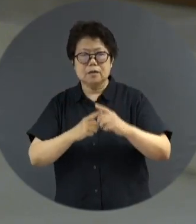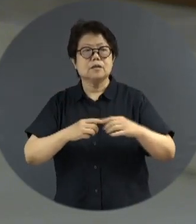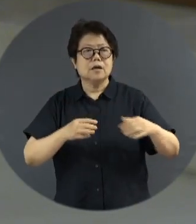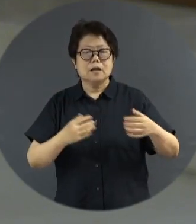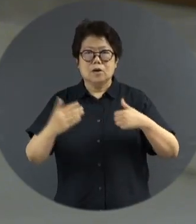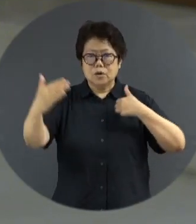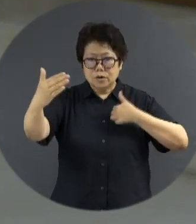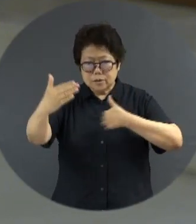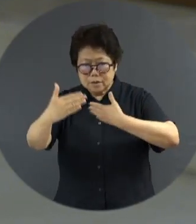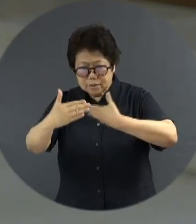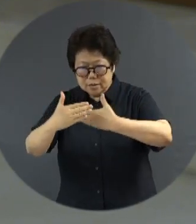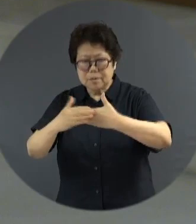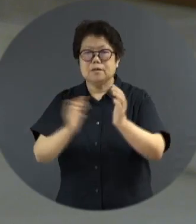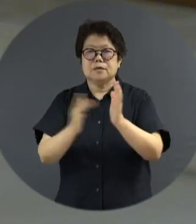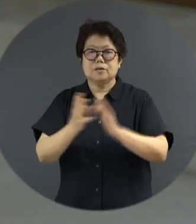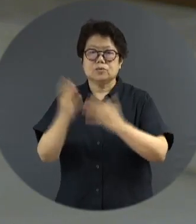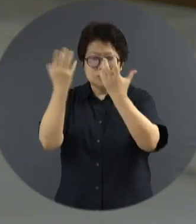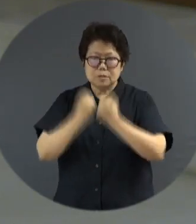耶稣基督，接受主。